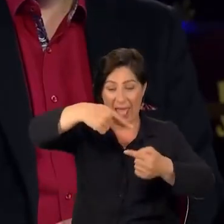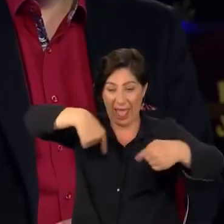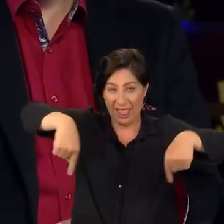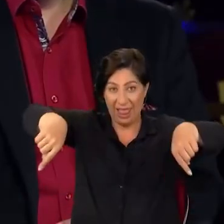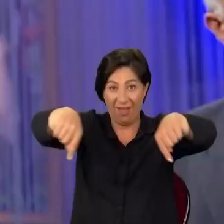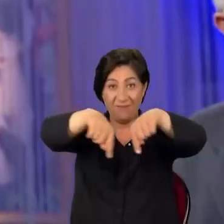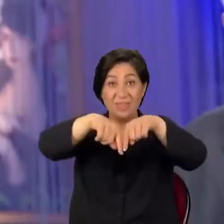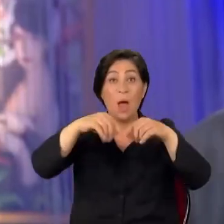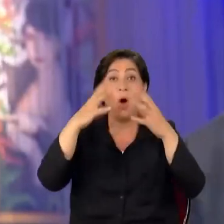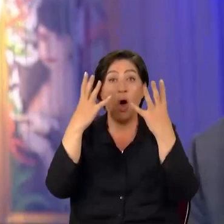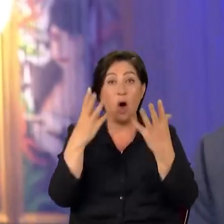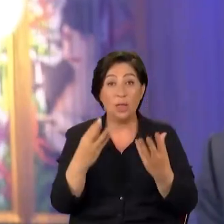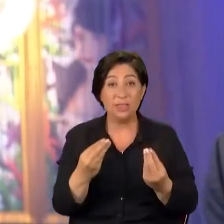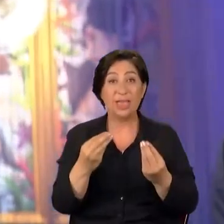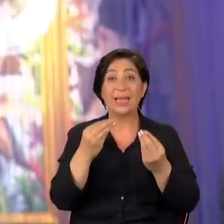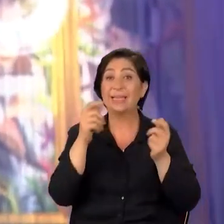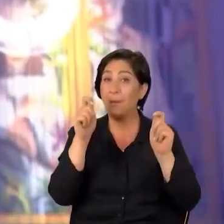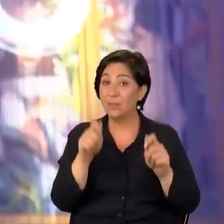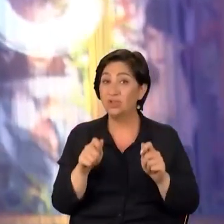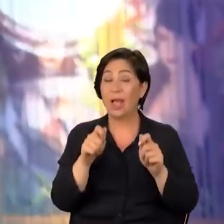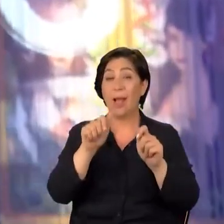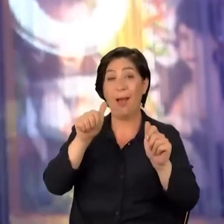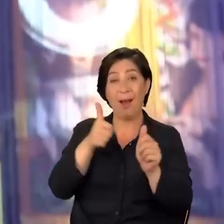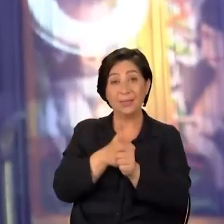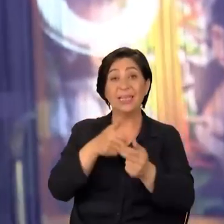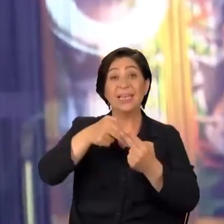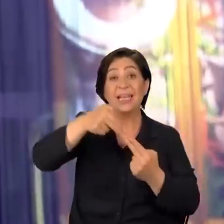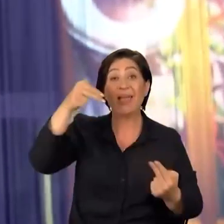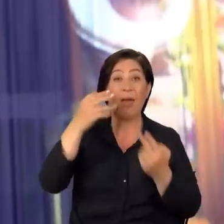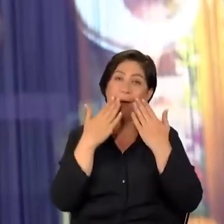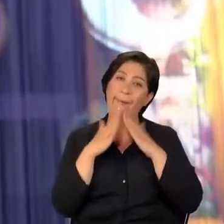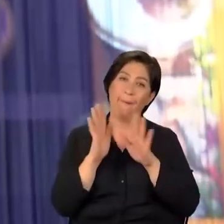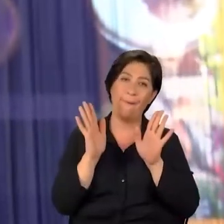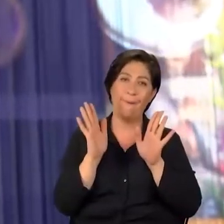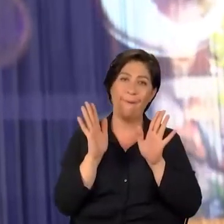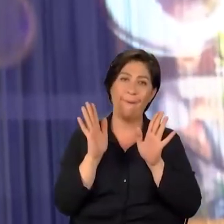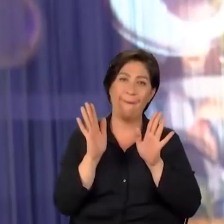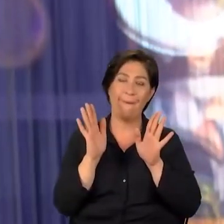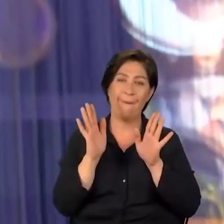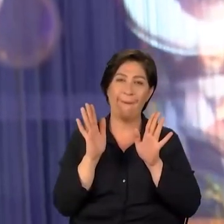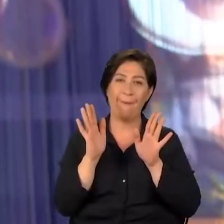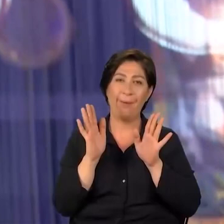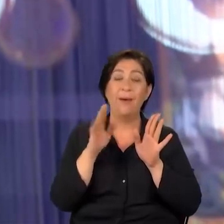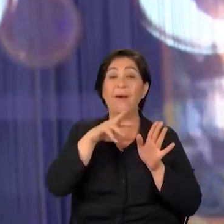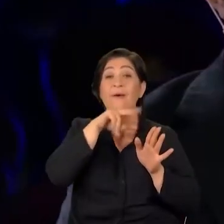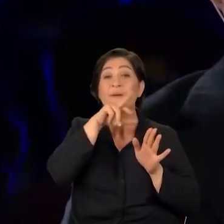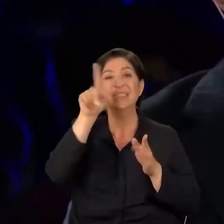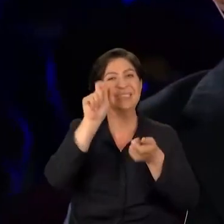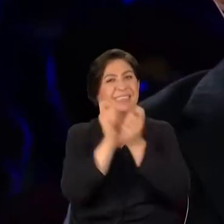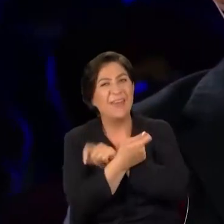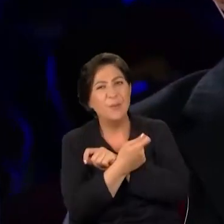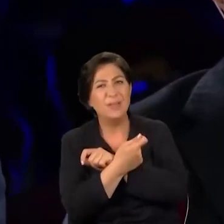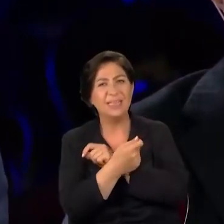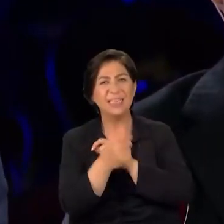insanların etrafında biçimleneceği, şekilleneceği, arkasına duracağı hikayesi yok. Bakın,